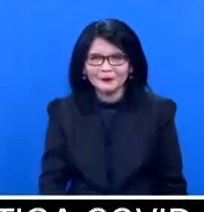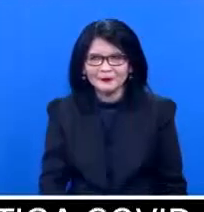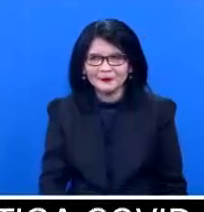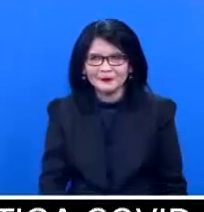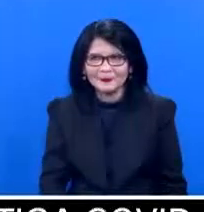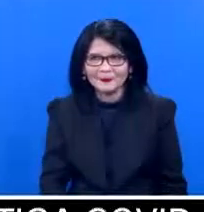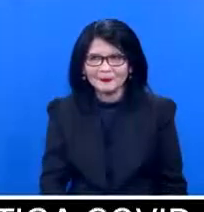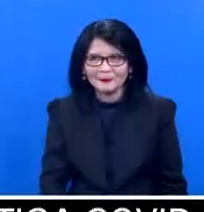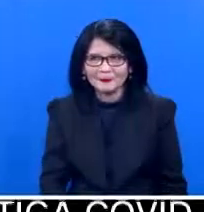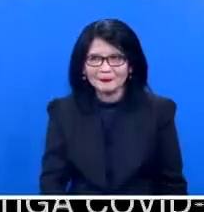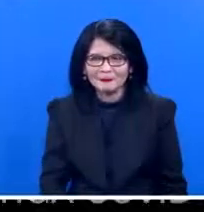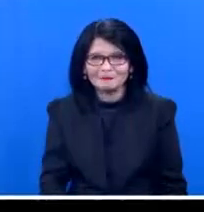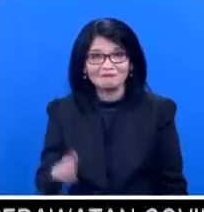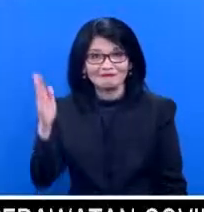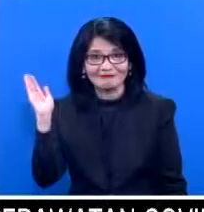Aduh.